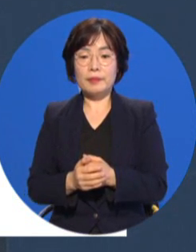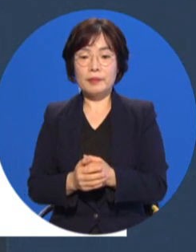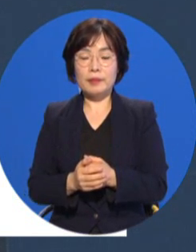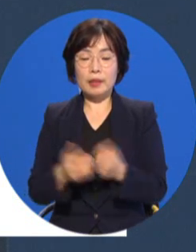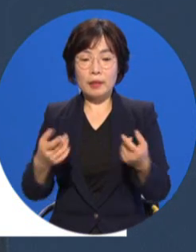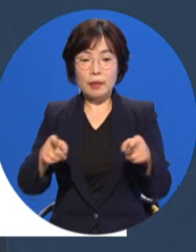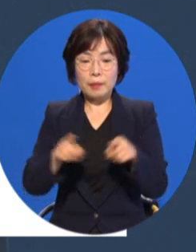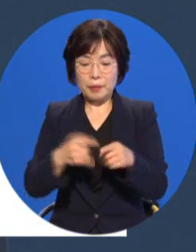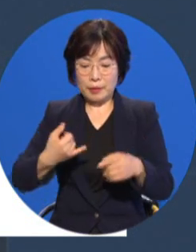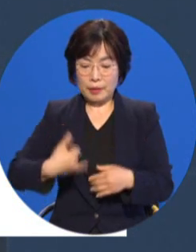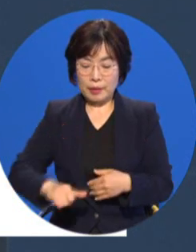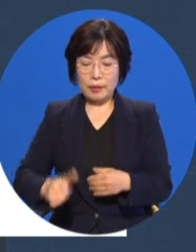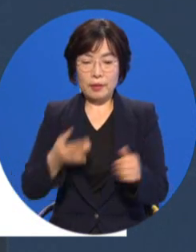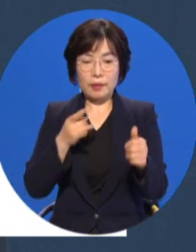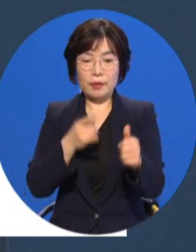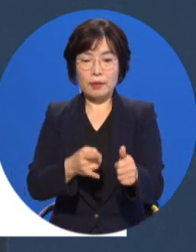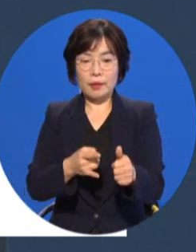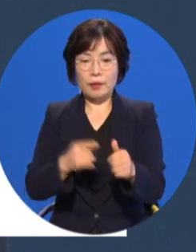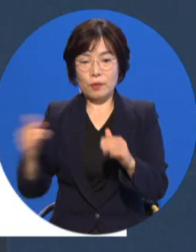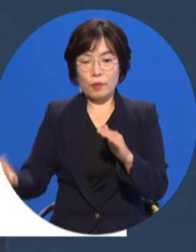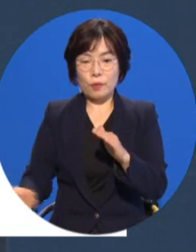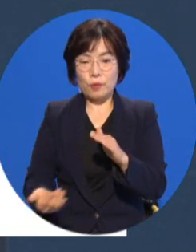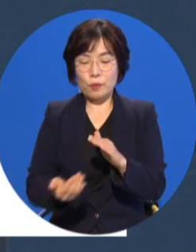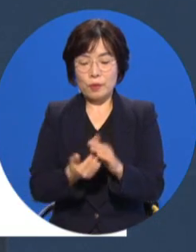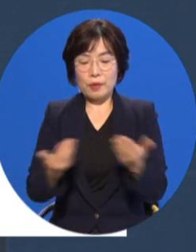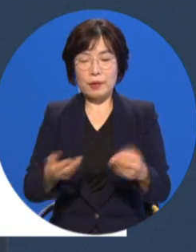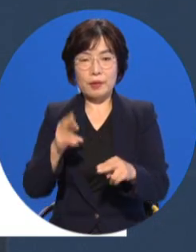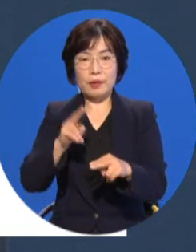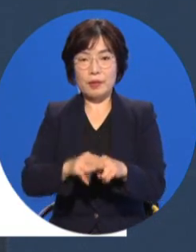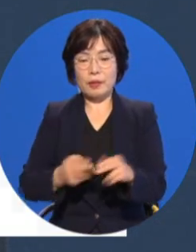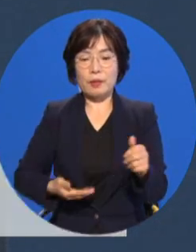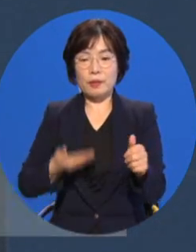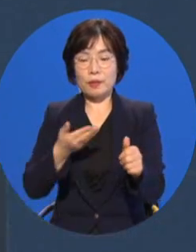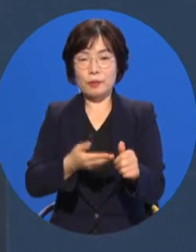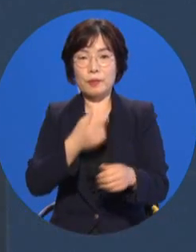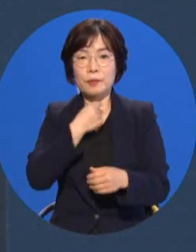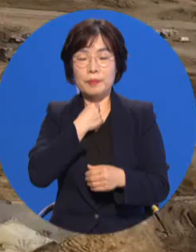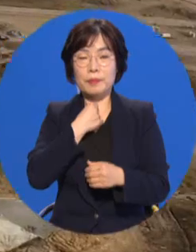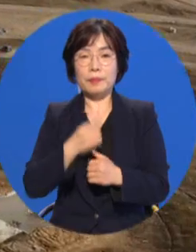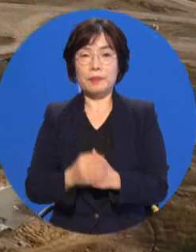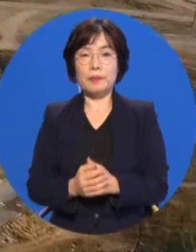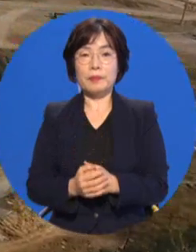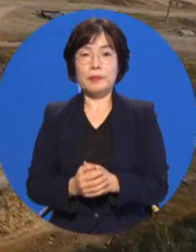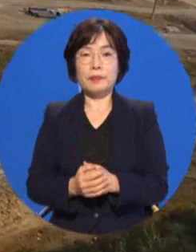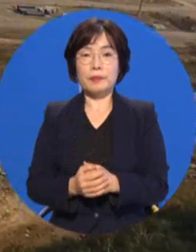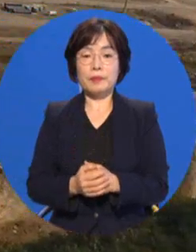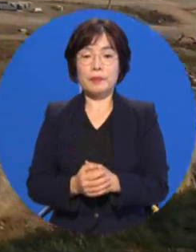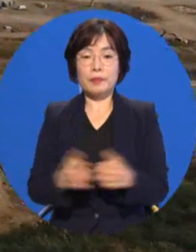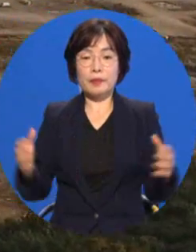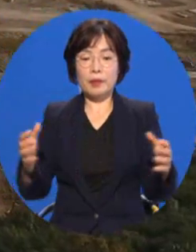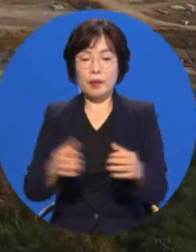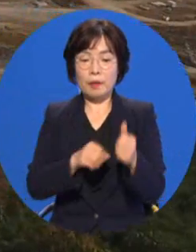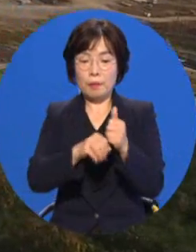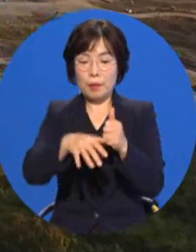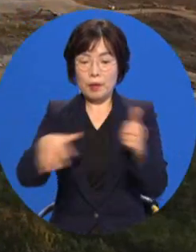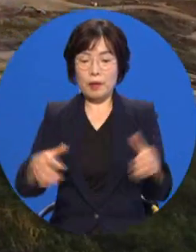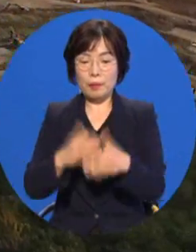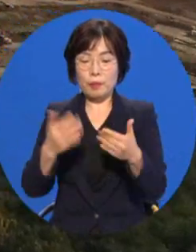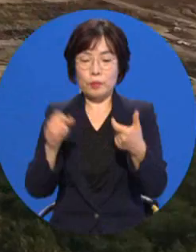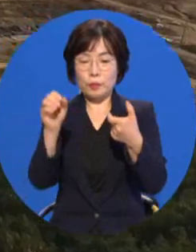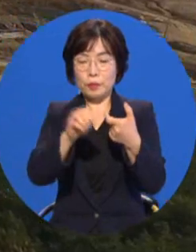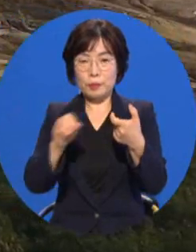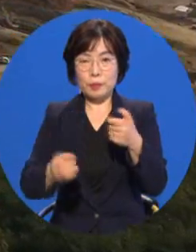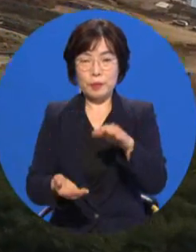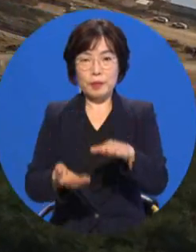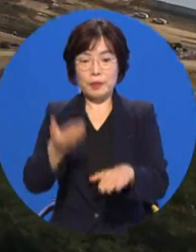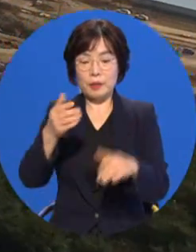더불어서 우리 아들, 딸들에게 최대의 일자리를 보장하겠습니다. 또 총 하도급 공사금액의 60%